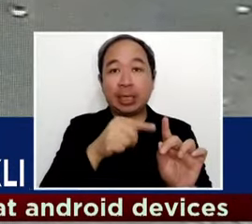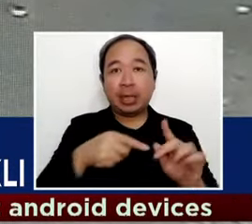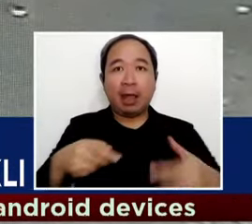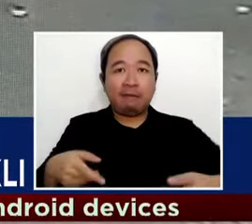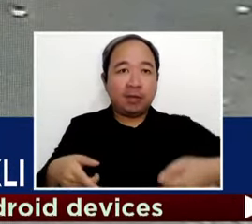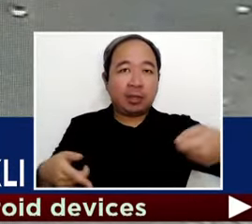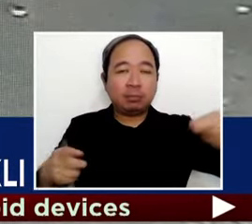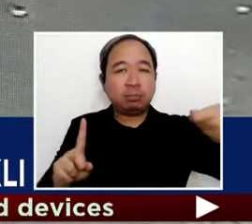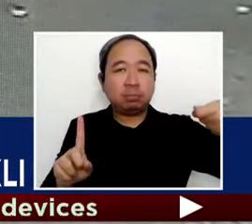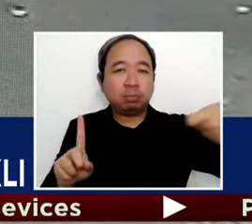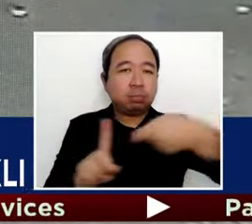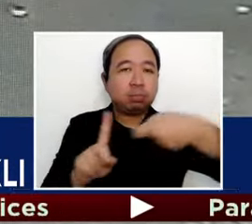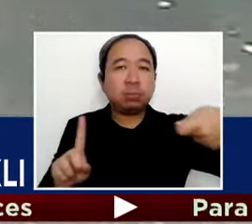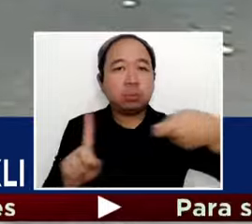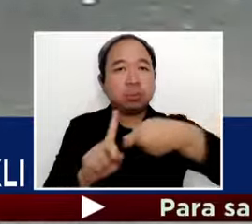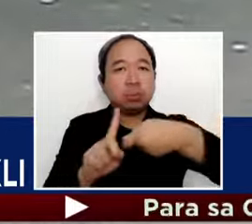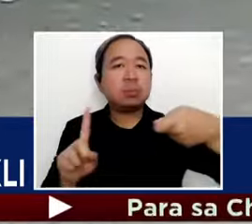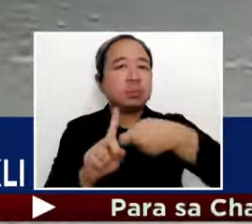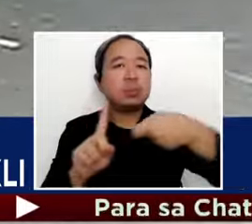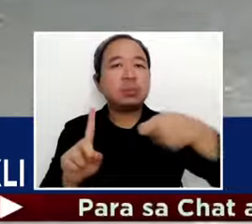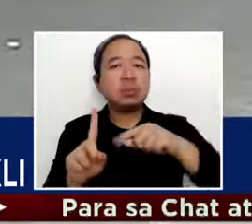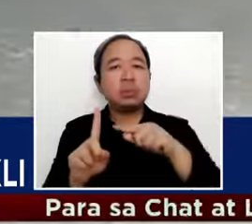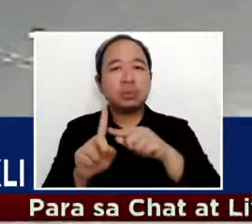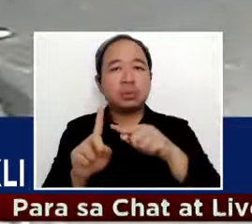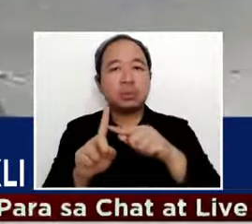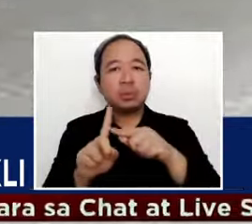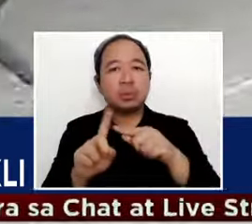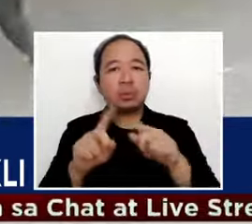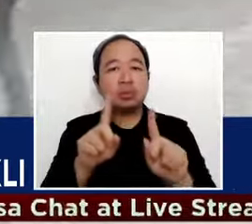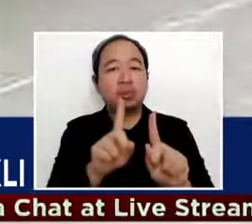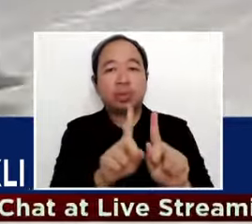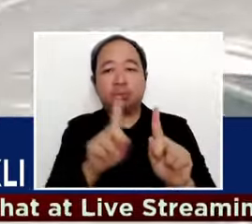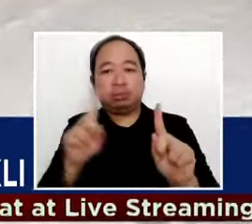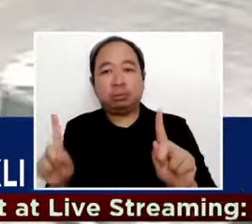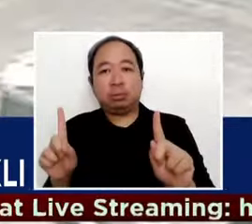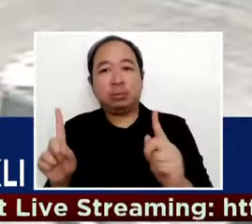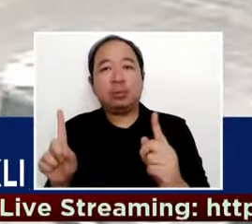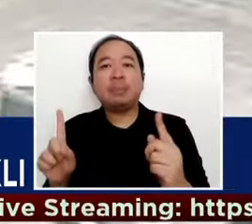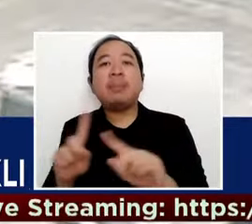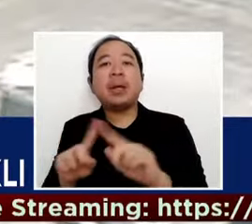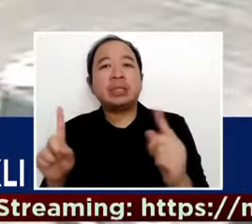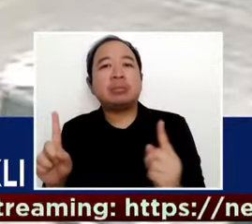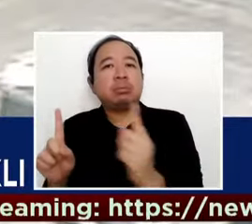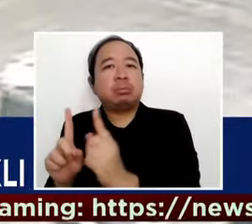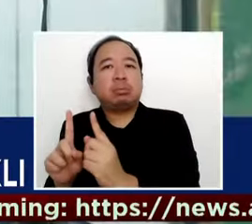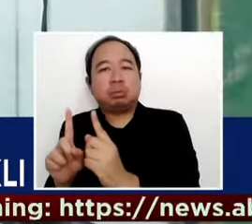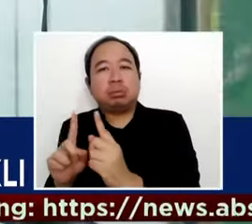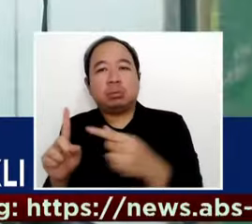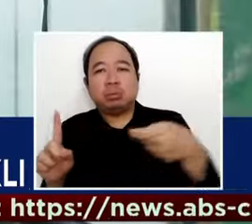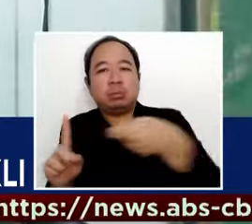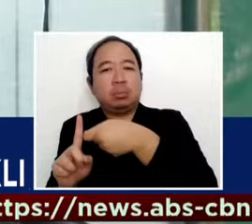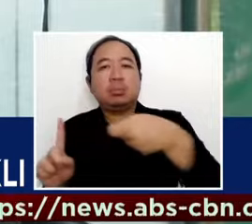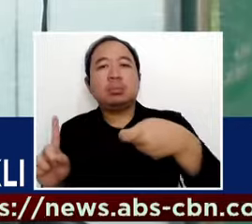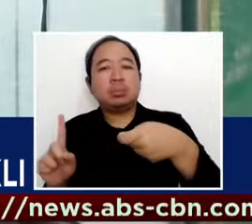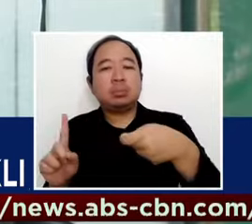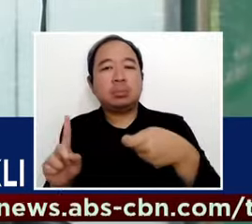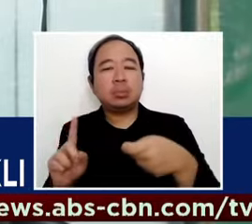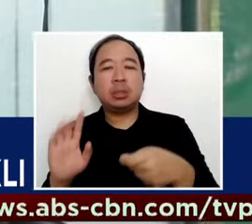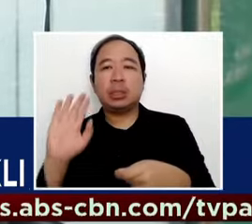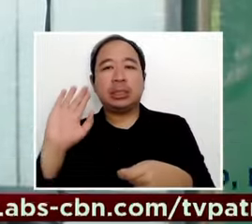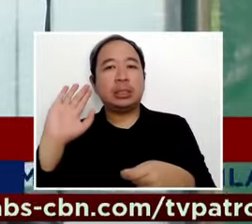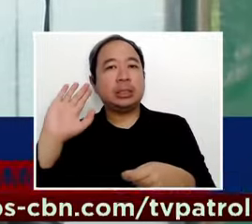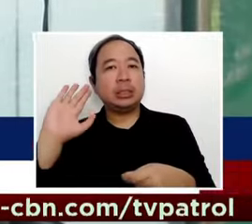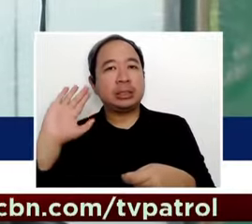saka inundayan ng saksak ang lalaki. Napaatras ang lalaki pero hinabol pa rin siya ng saksak ng tendero. Parang pinaprovoke